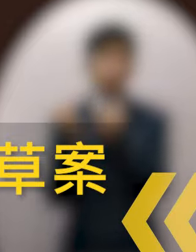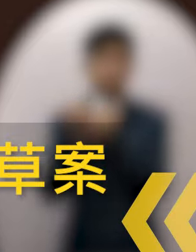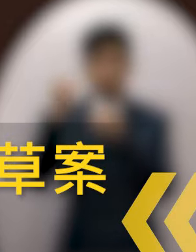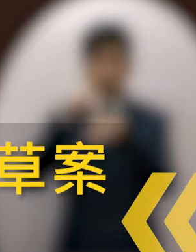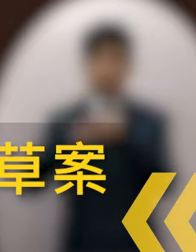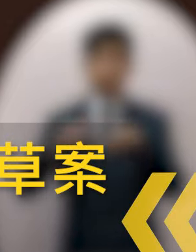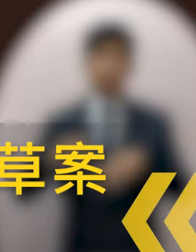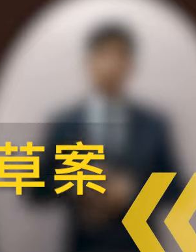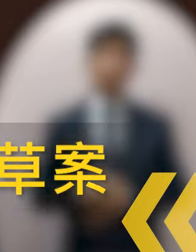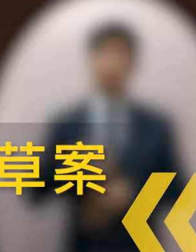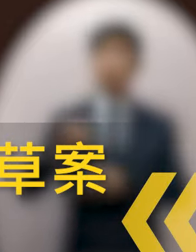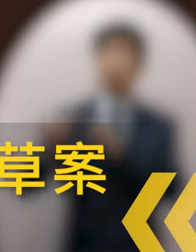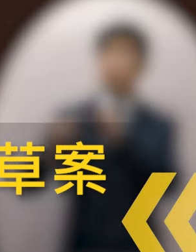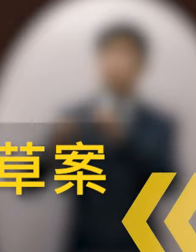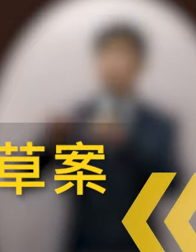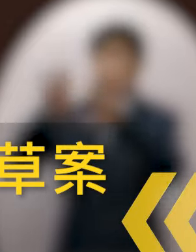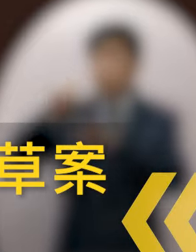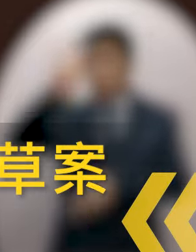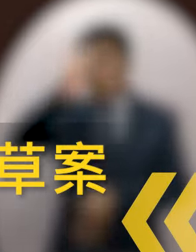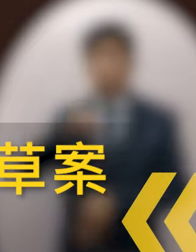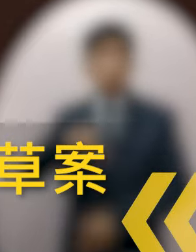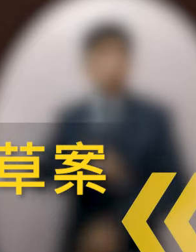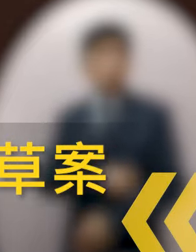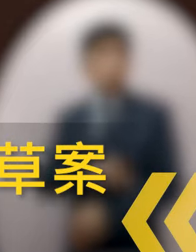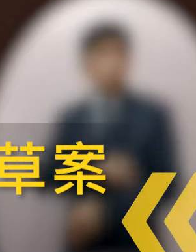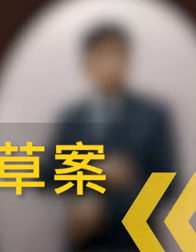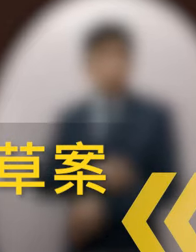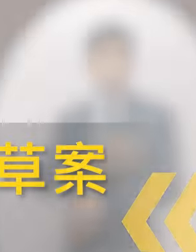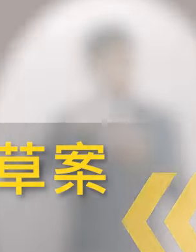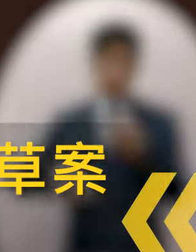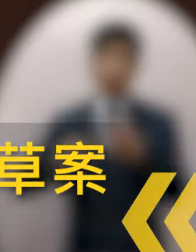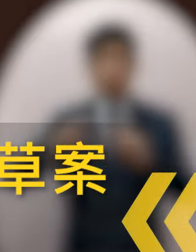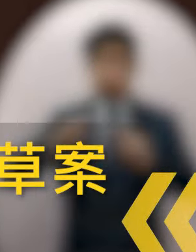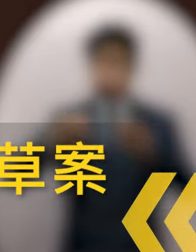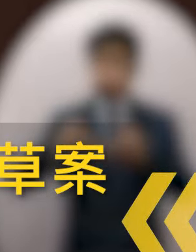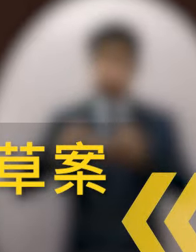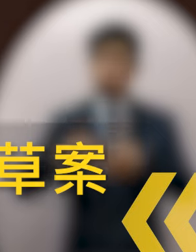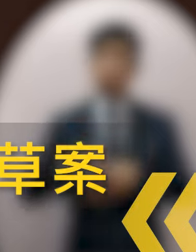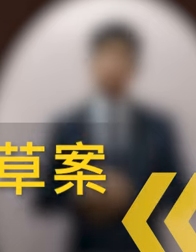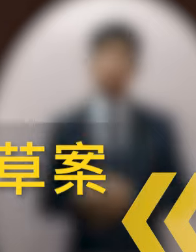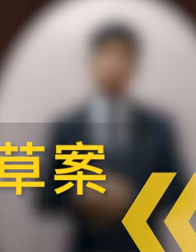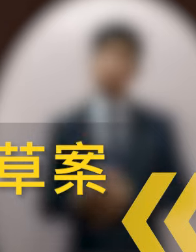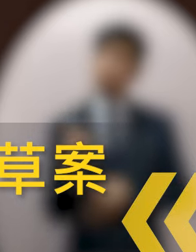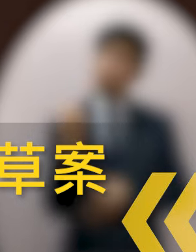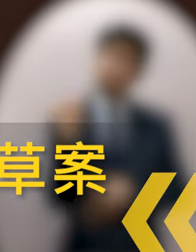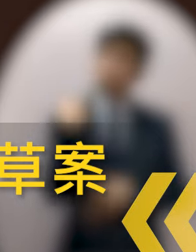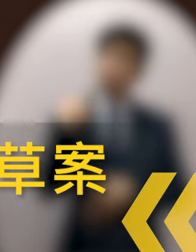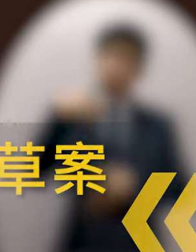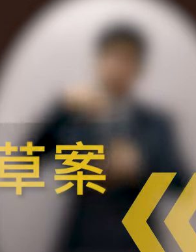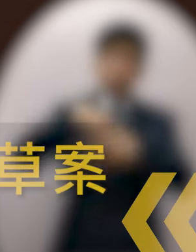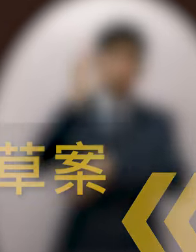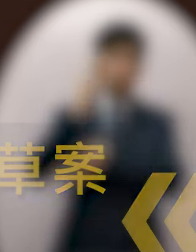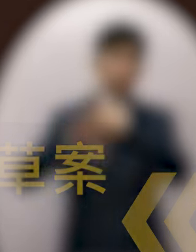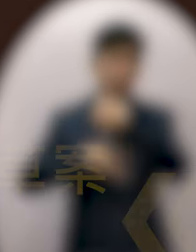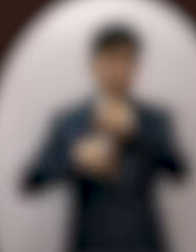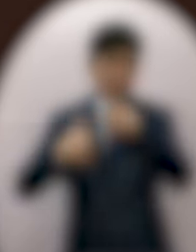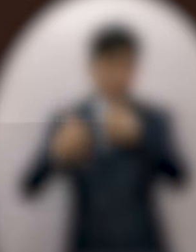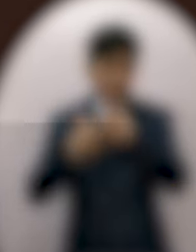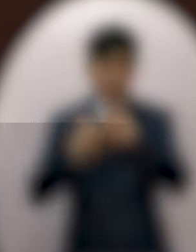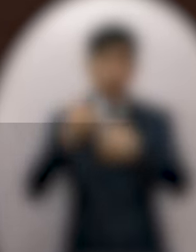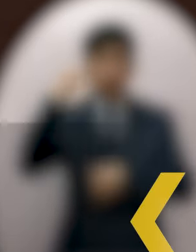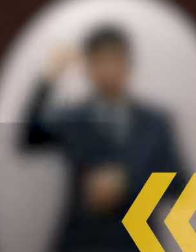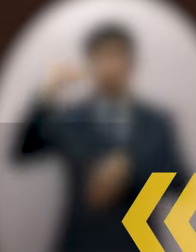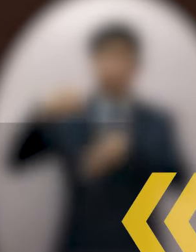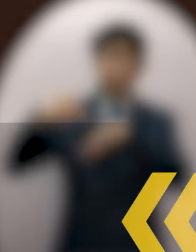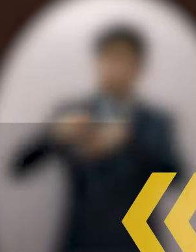流氓民进党输不起，荒唐行径再破纪录。昨天内政委员会高金素梅招委排